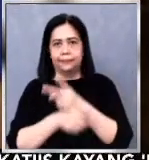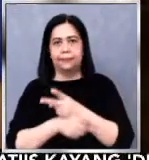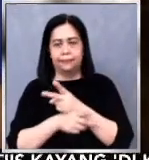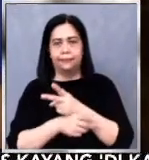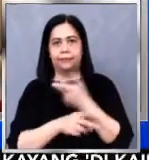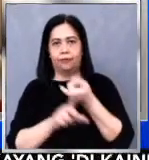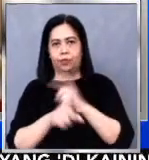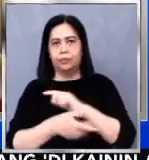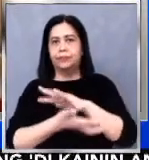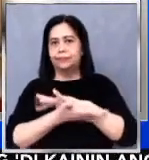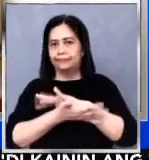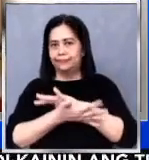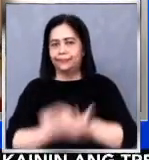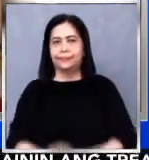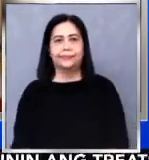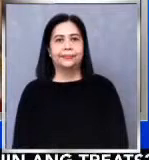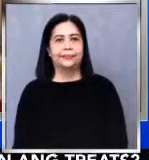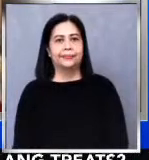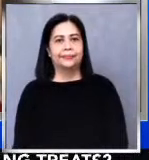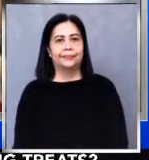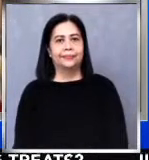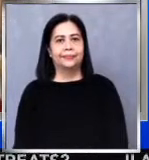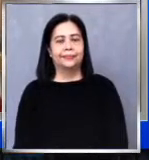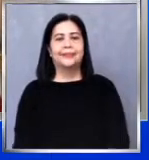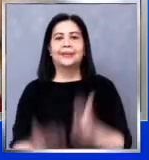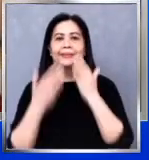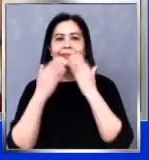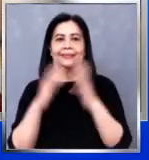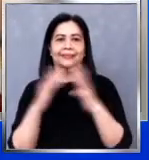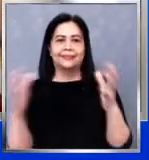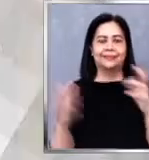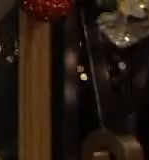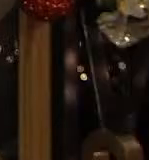Pia? Maraming salamat, Von Aquino.